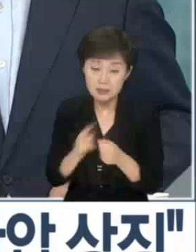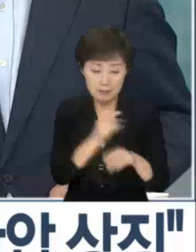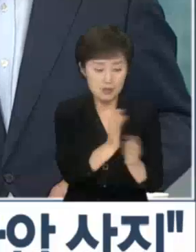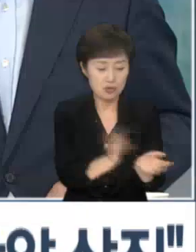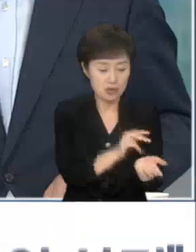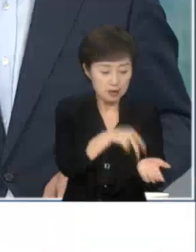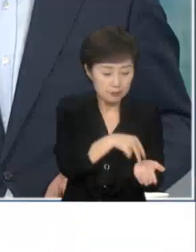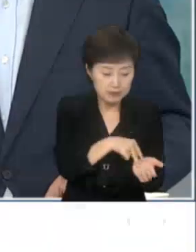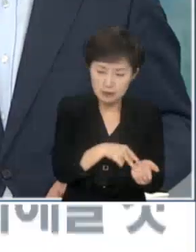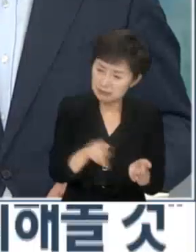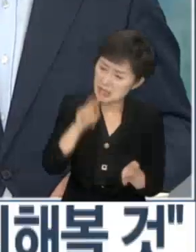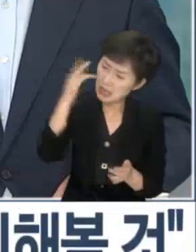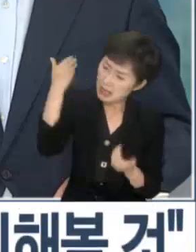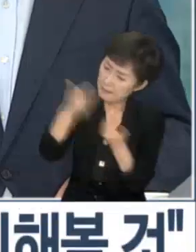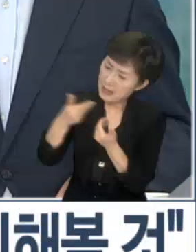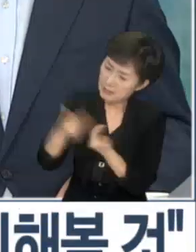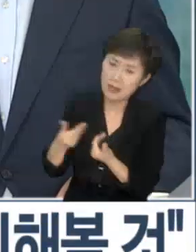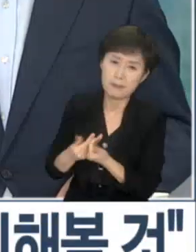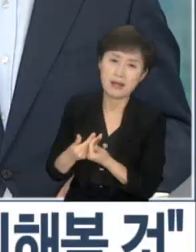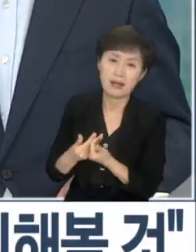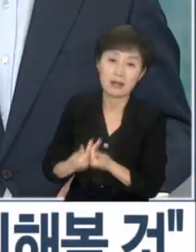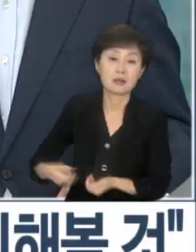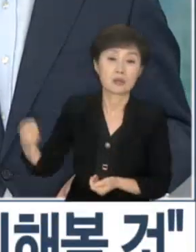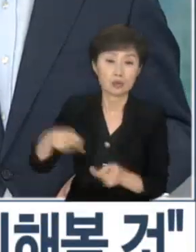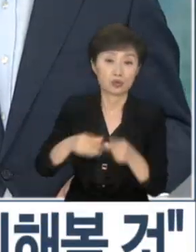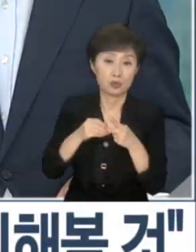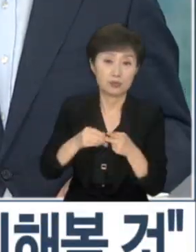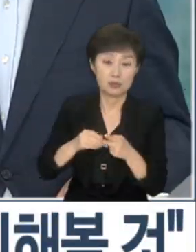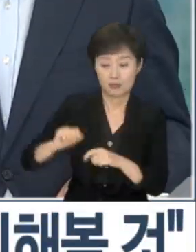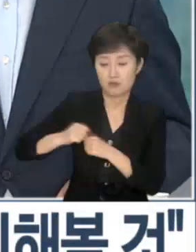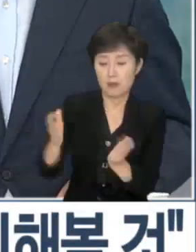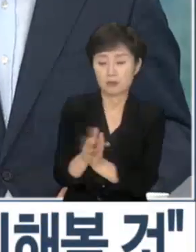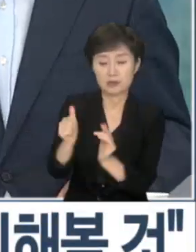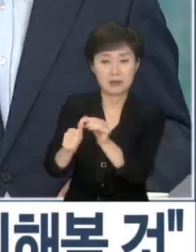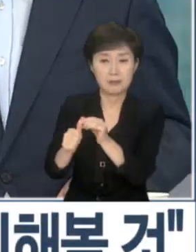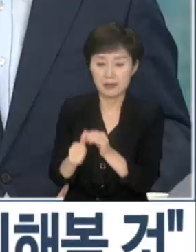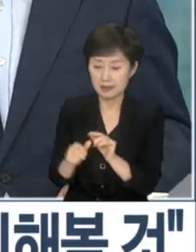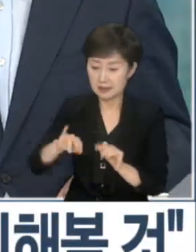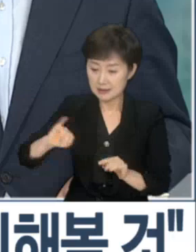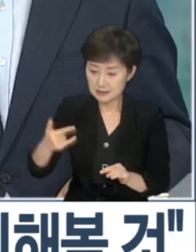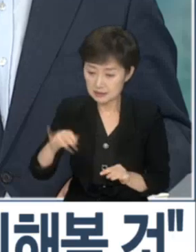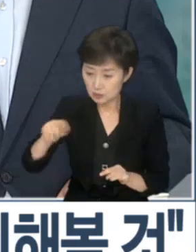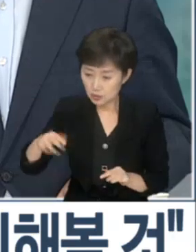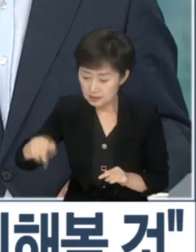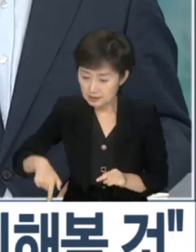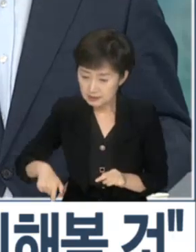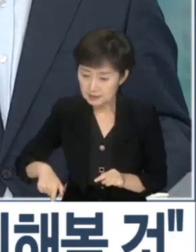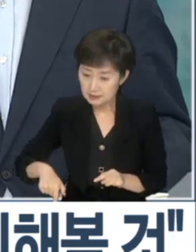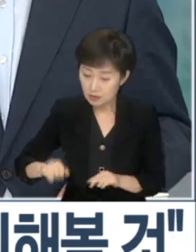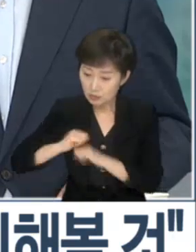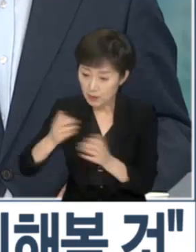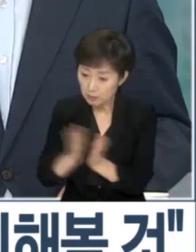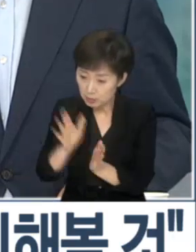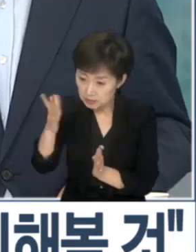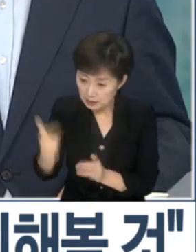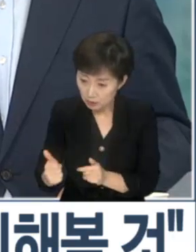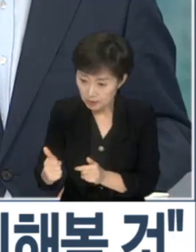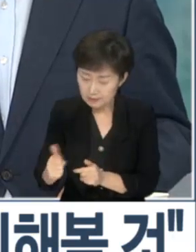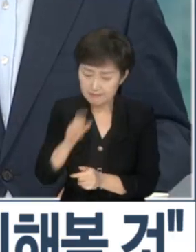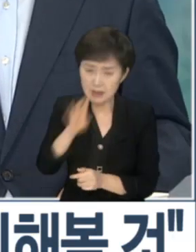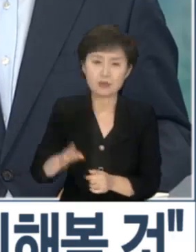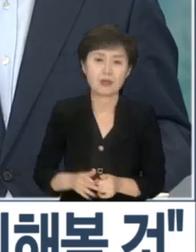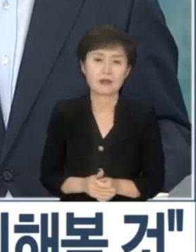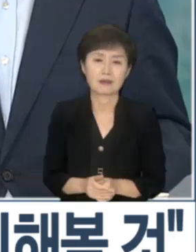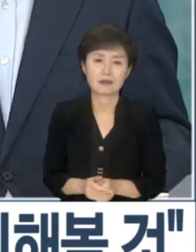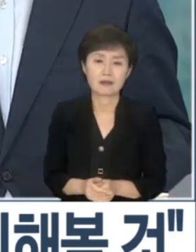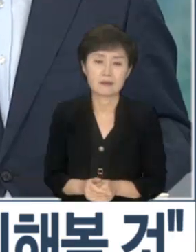수밖에 없을 것이고 신원식 지명자 같은 경우는 말이 안 돼요이 부분은 그 6사이전에서